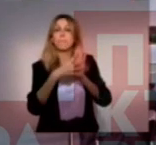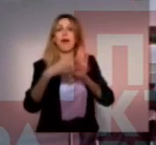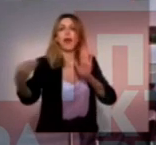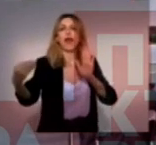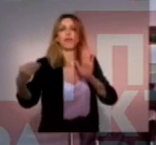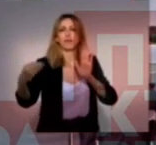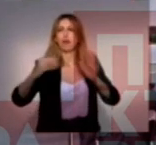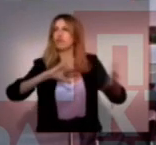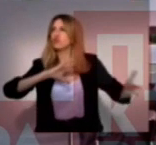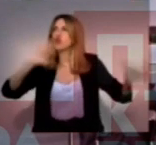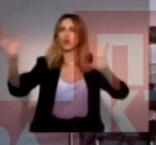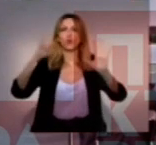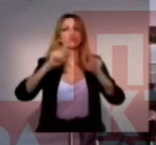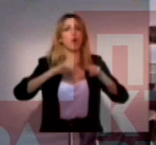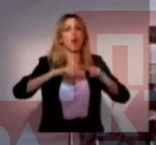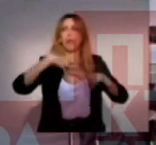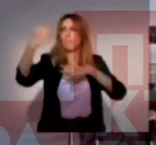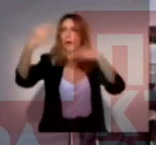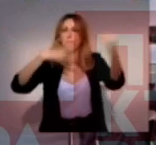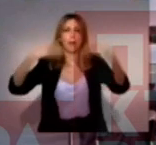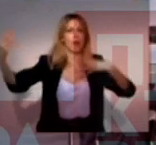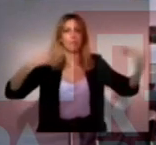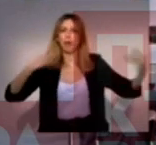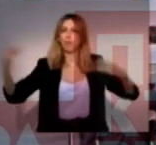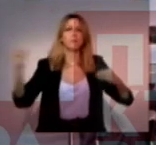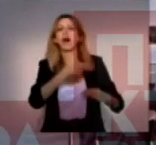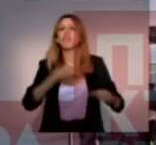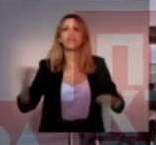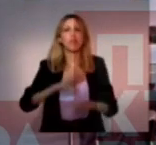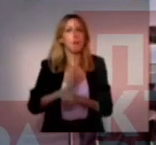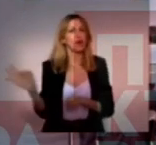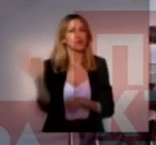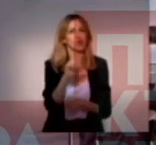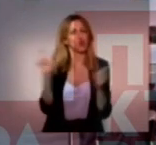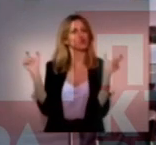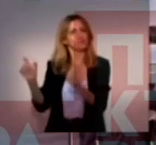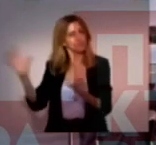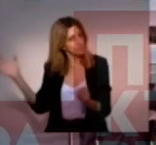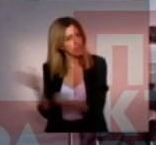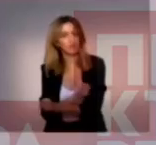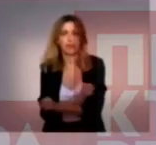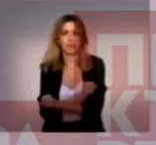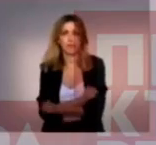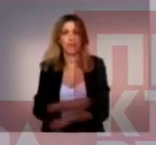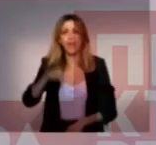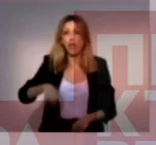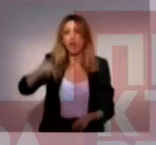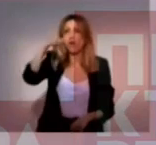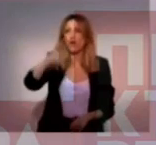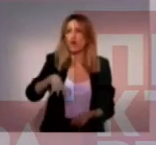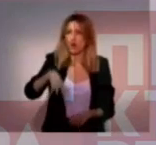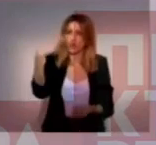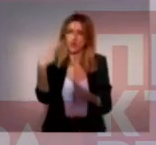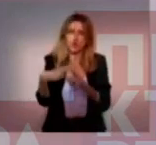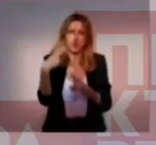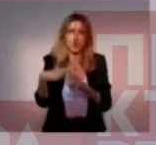και εμβληματικό χώρο του νοσοκομείου Σωτηρία, το πρώτο μεγάλο ευχαριστώ είναι στο